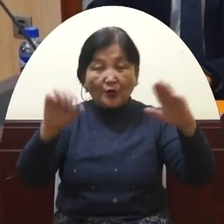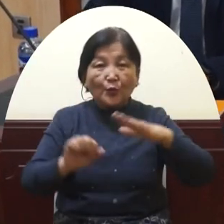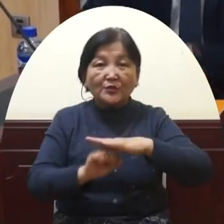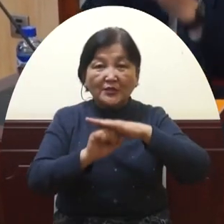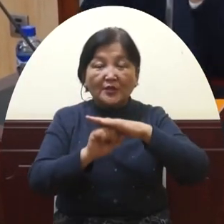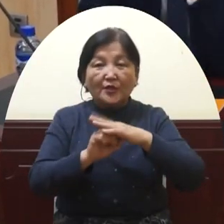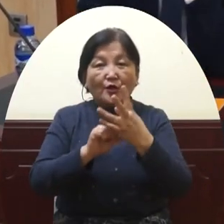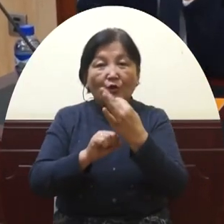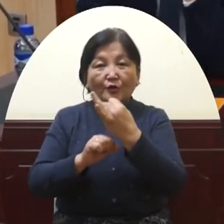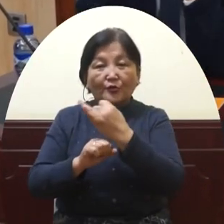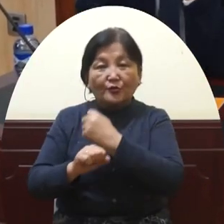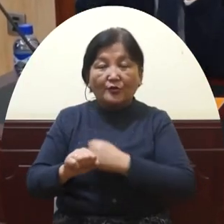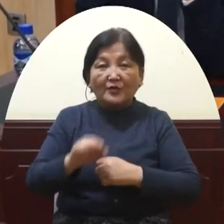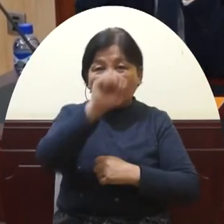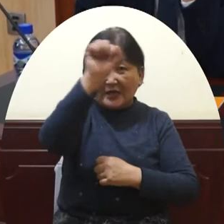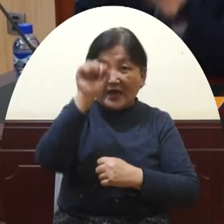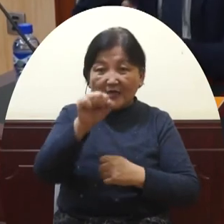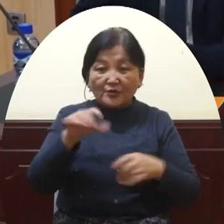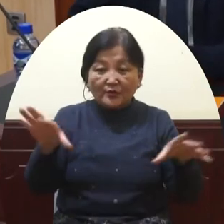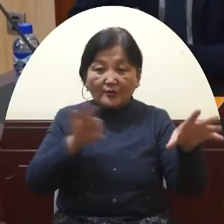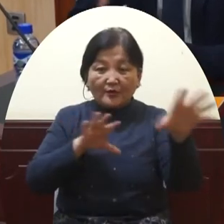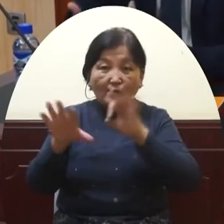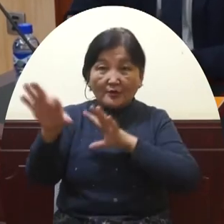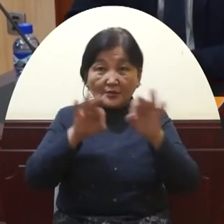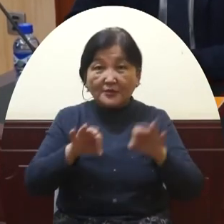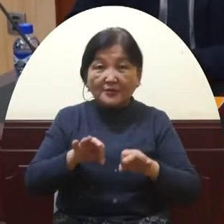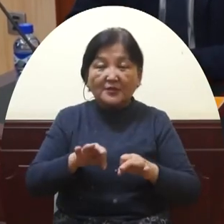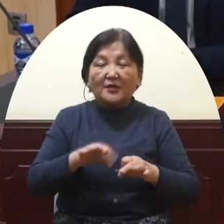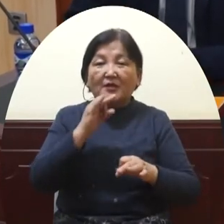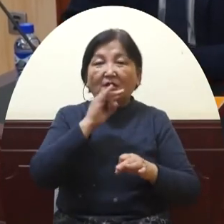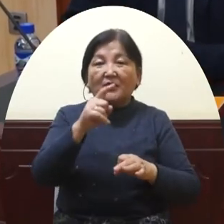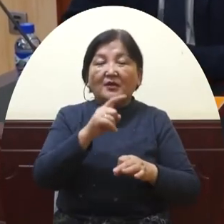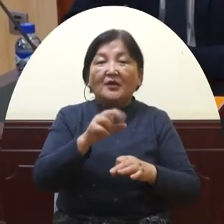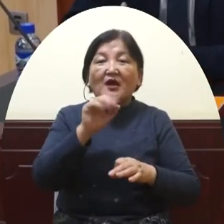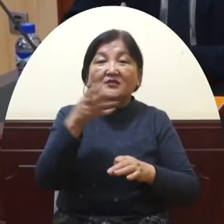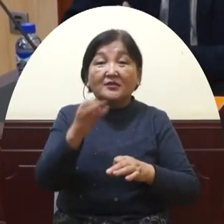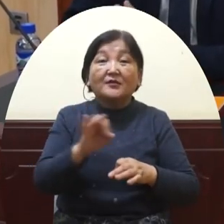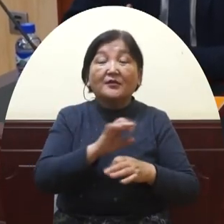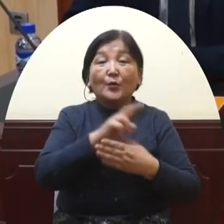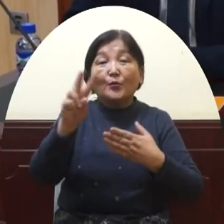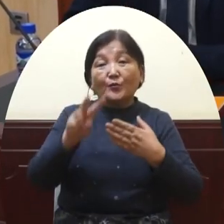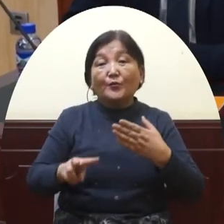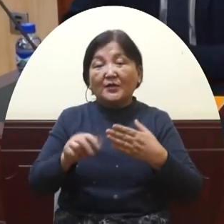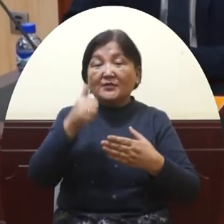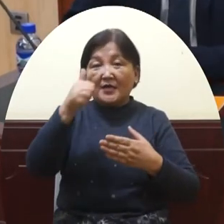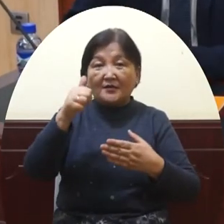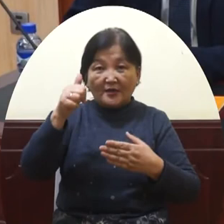талын асуудлыг хөндсөн бас юм сонирхолтой хүр дүндээ илтгэл болоод бодож байна. За хэмжээ зүүнний хүмүүс нэлхийг